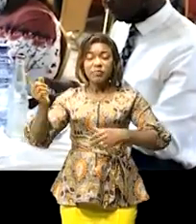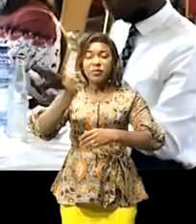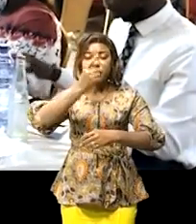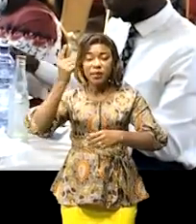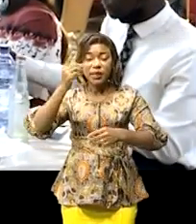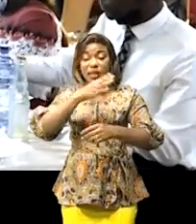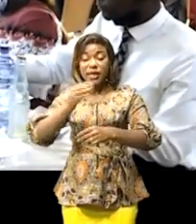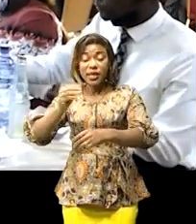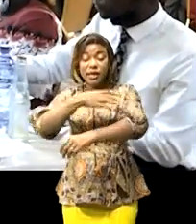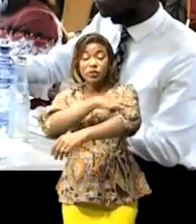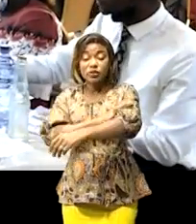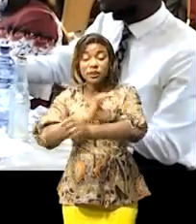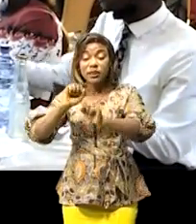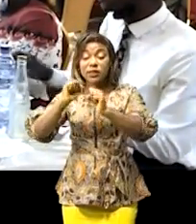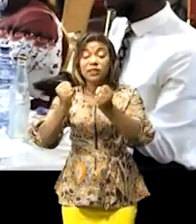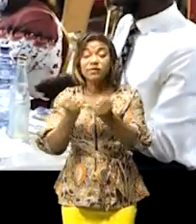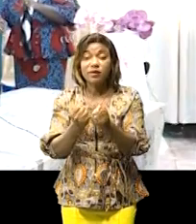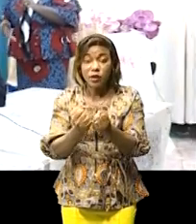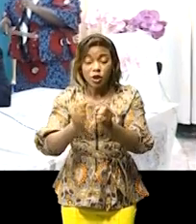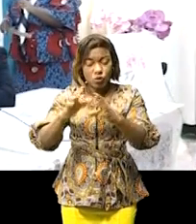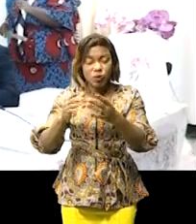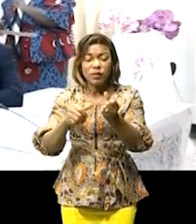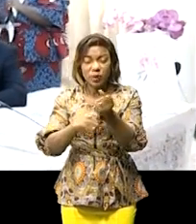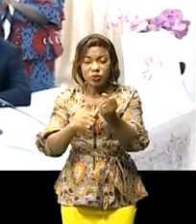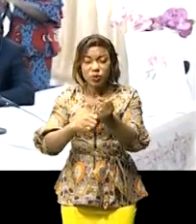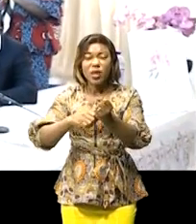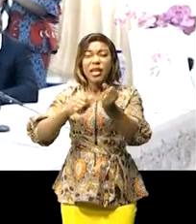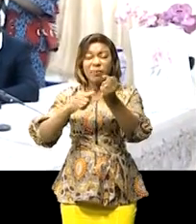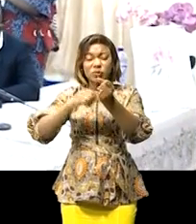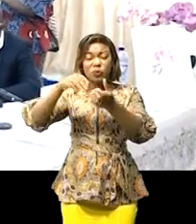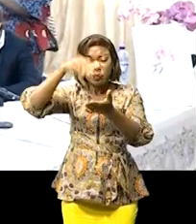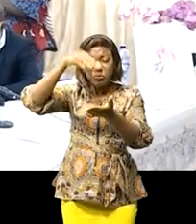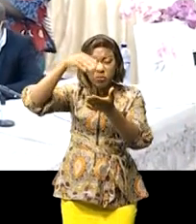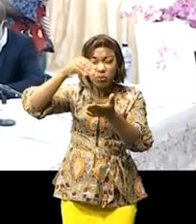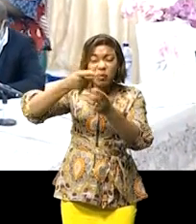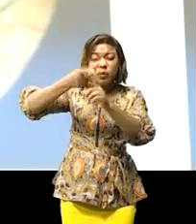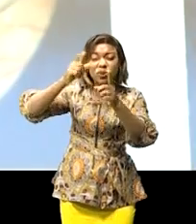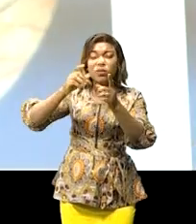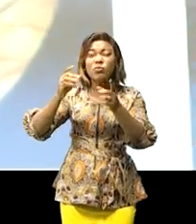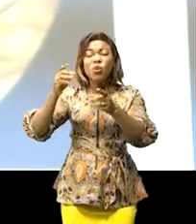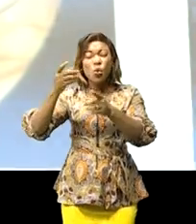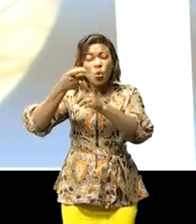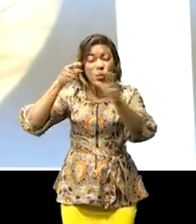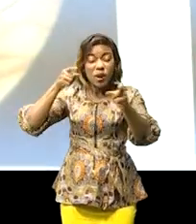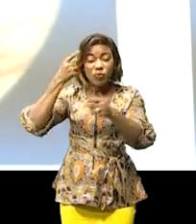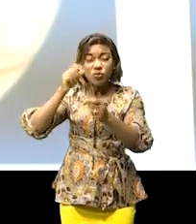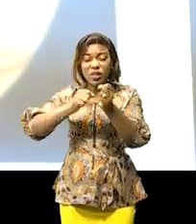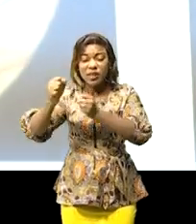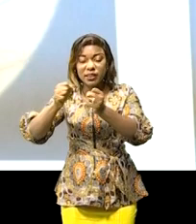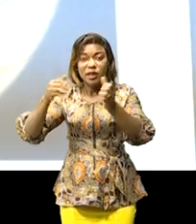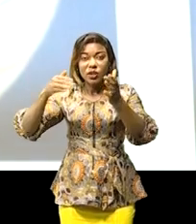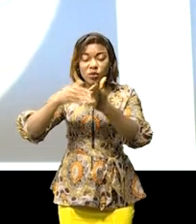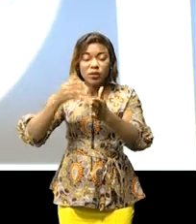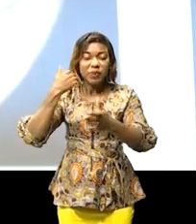par visioconférence les interventions de plusieurs experts réunis en Allemagne sur la politique virale des luttes contre